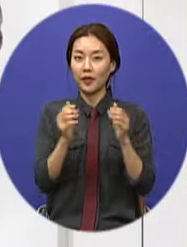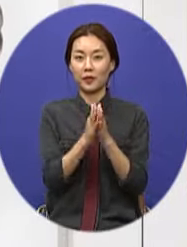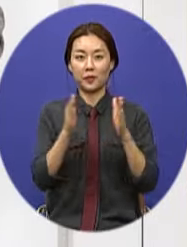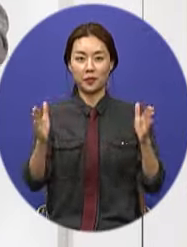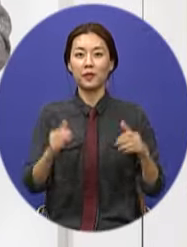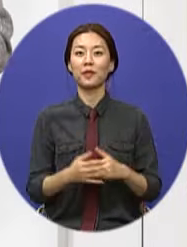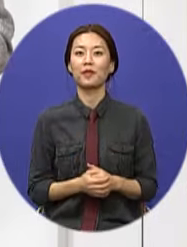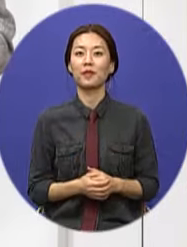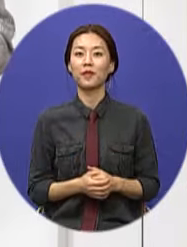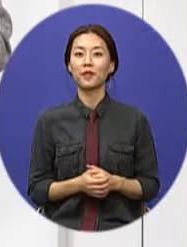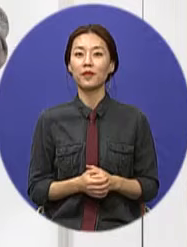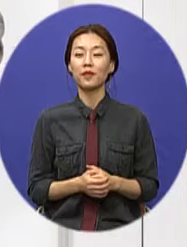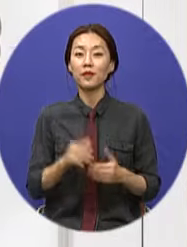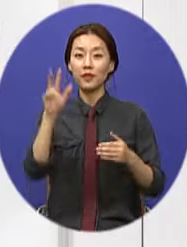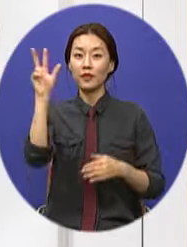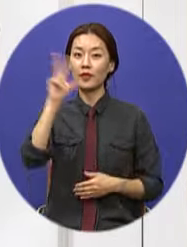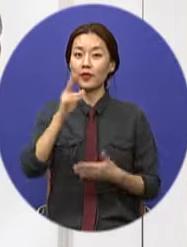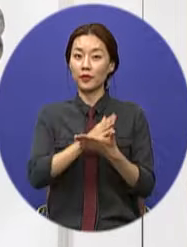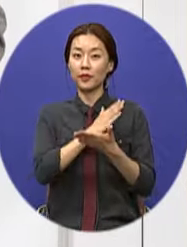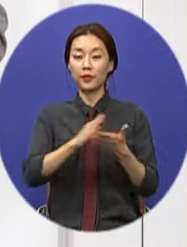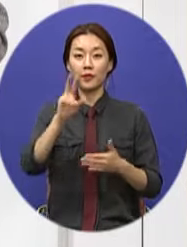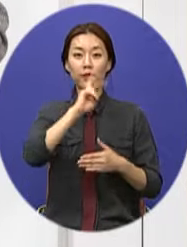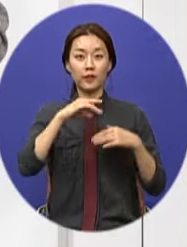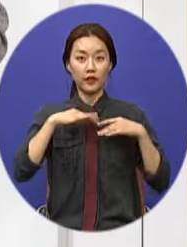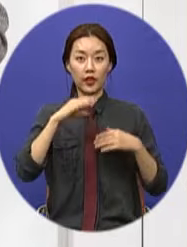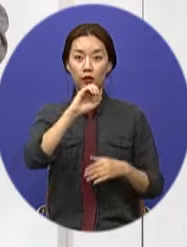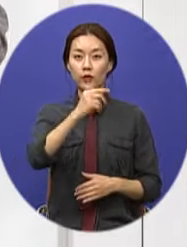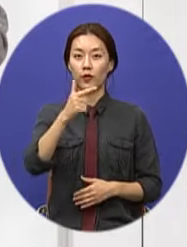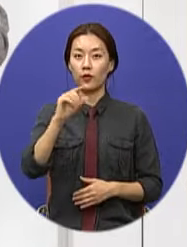달려가도록 하겠습니다. 전국 네. 나눔 노래자랑